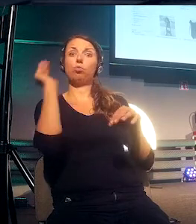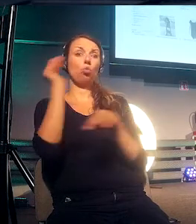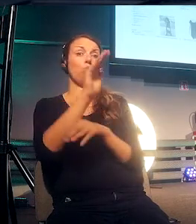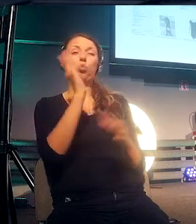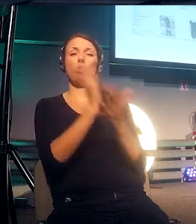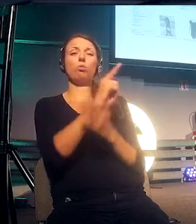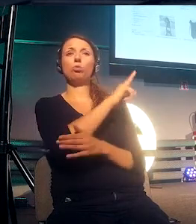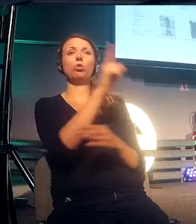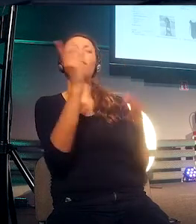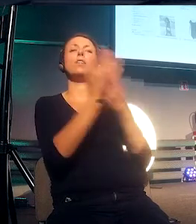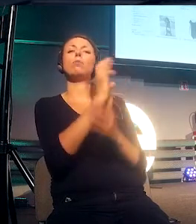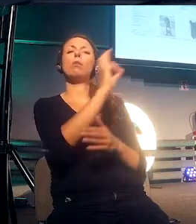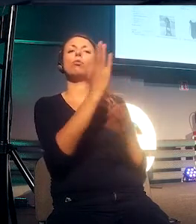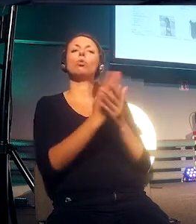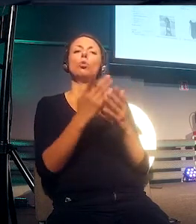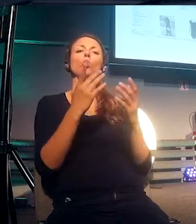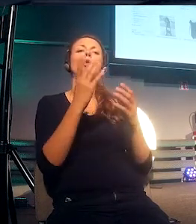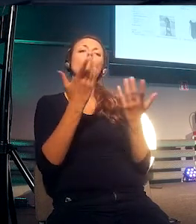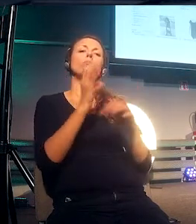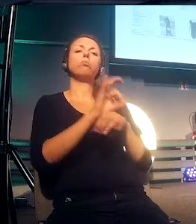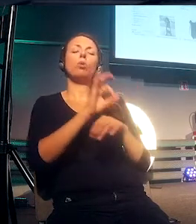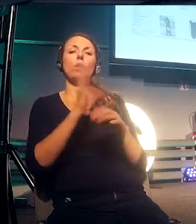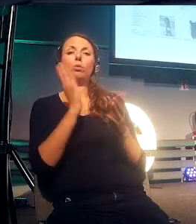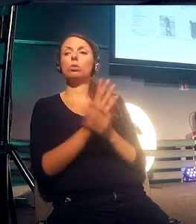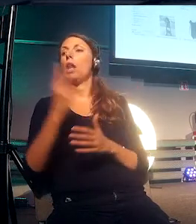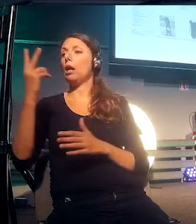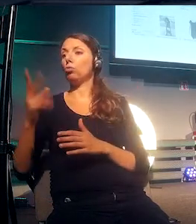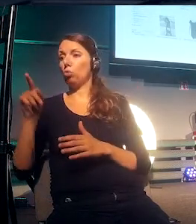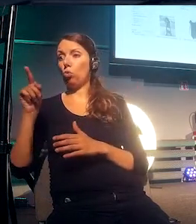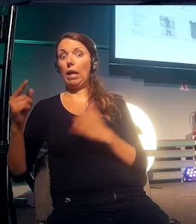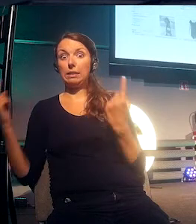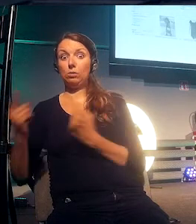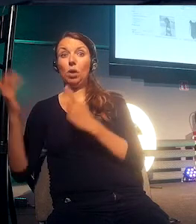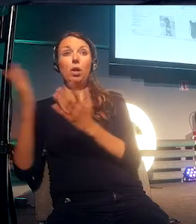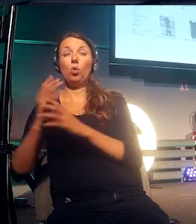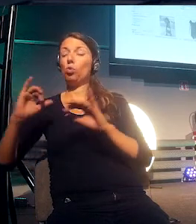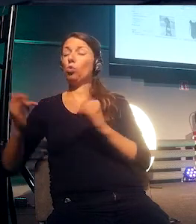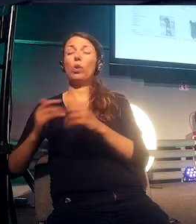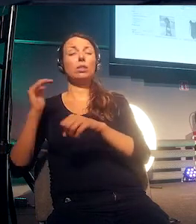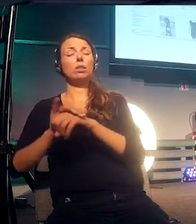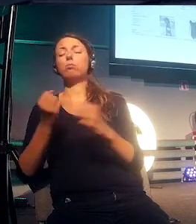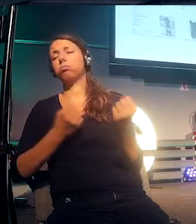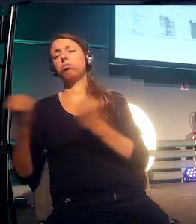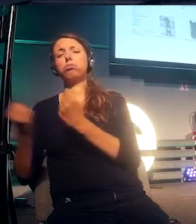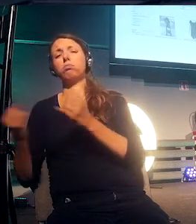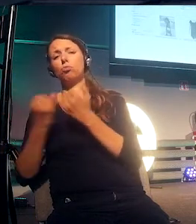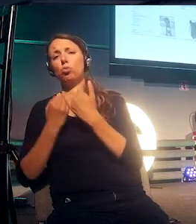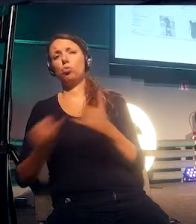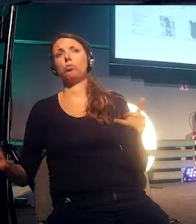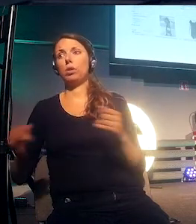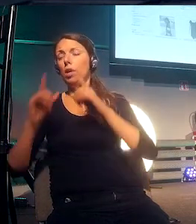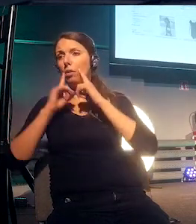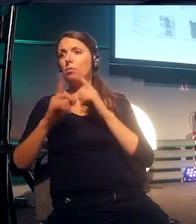zaprojektowany przez markę. W przypadku tym drugim, tych kanałów dystrybucji jest bardzo dużo, bo każdy